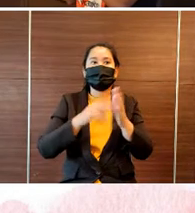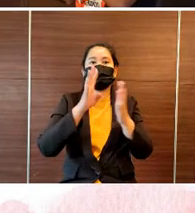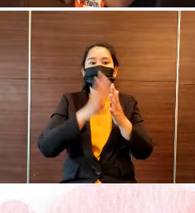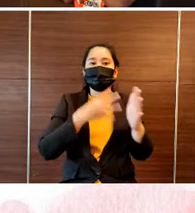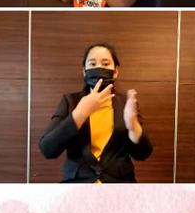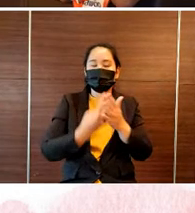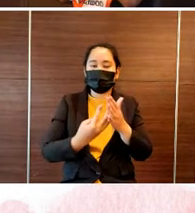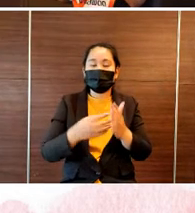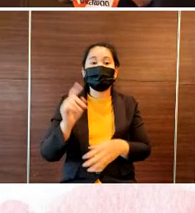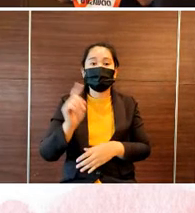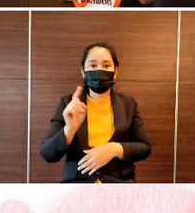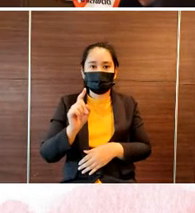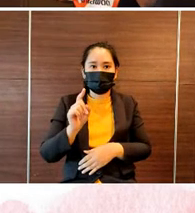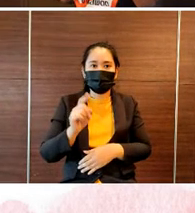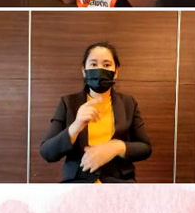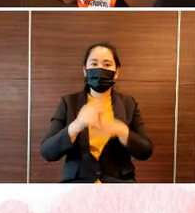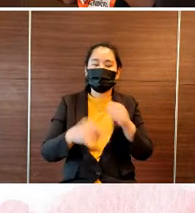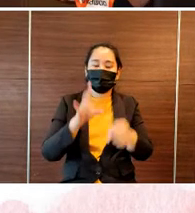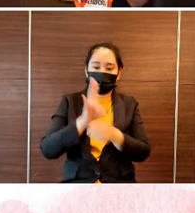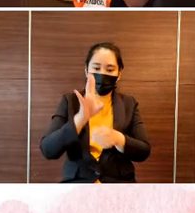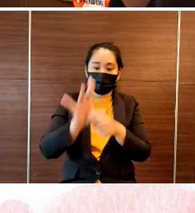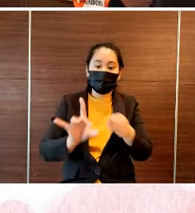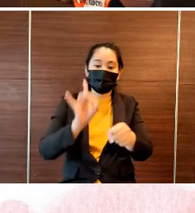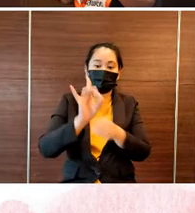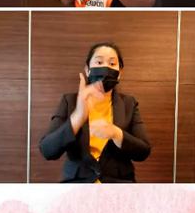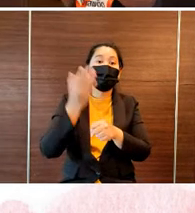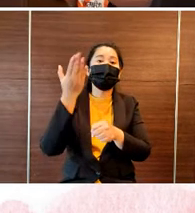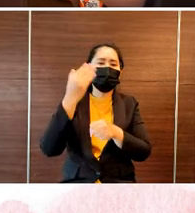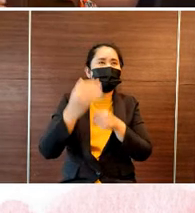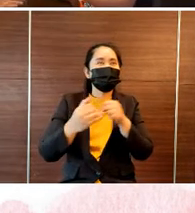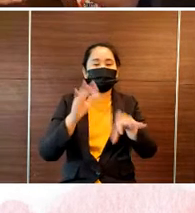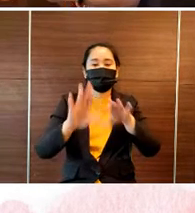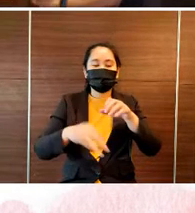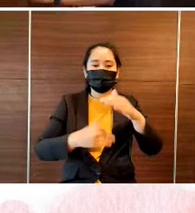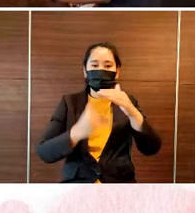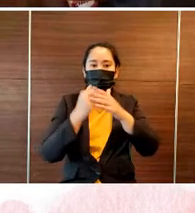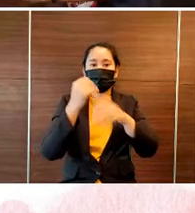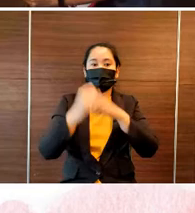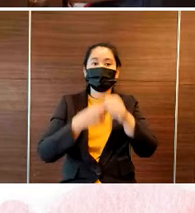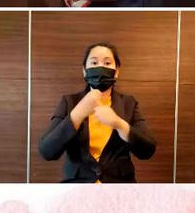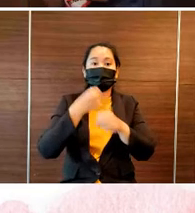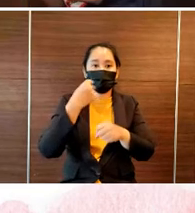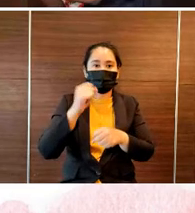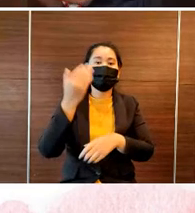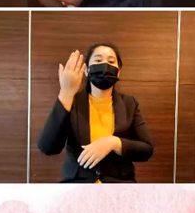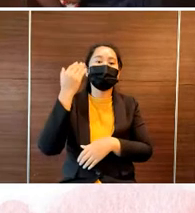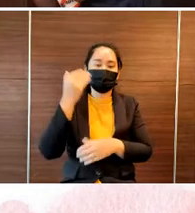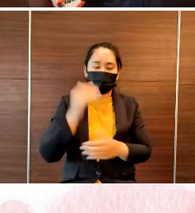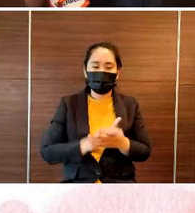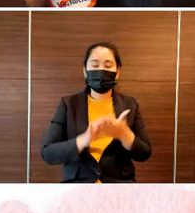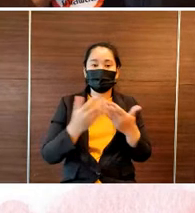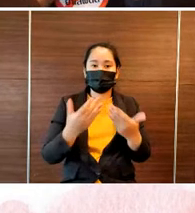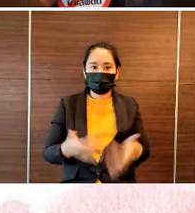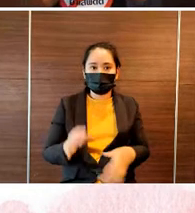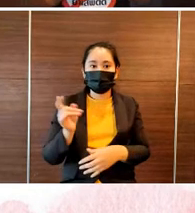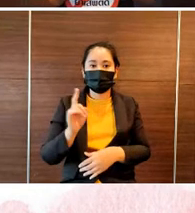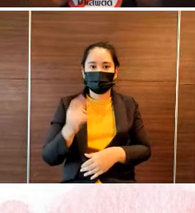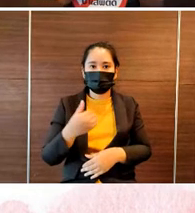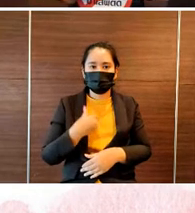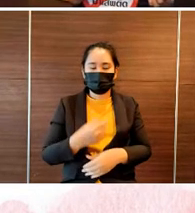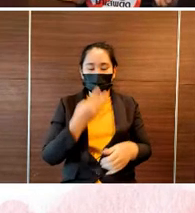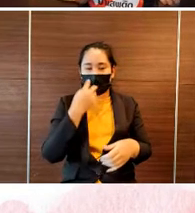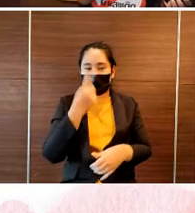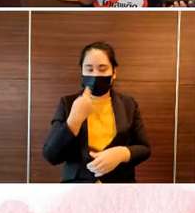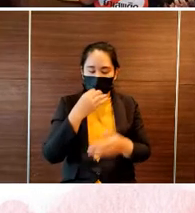มาไม่7 8ปีที่ผ่านมานะคะไม่ถึง10ปีที่ผ่านมาเนาะในขณะเดียวกันเนี่ยก็มีการเอาผิ